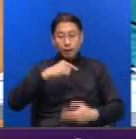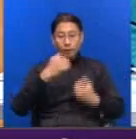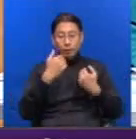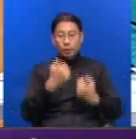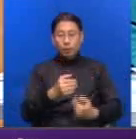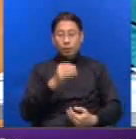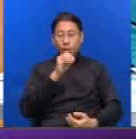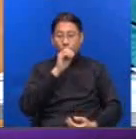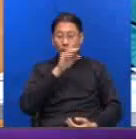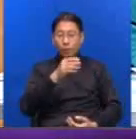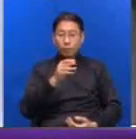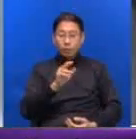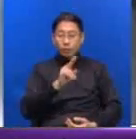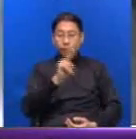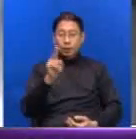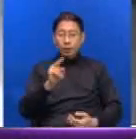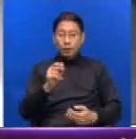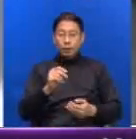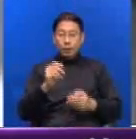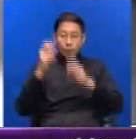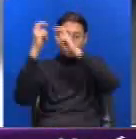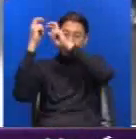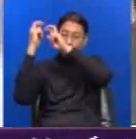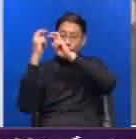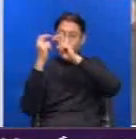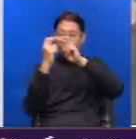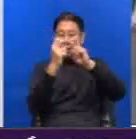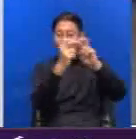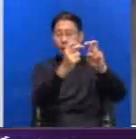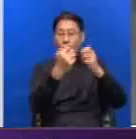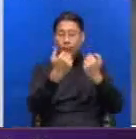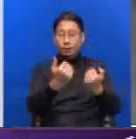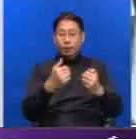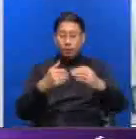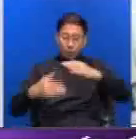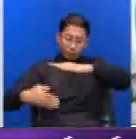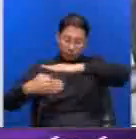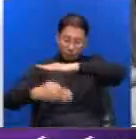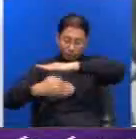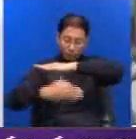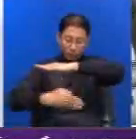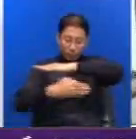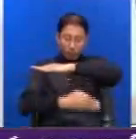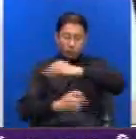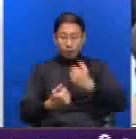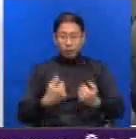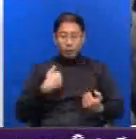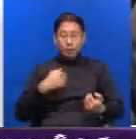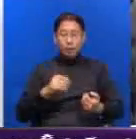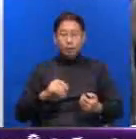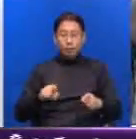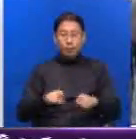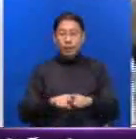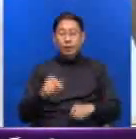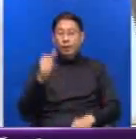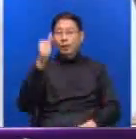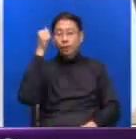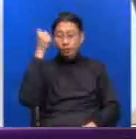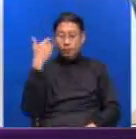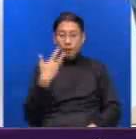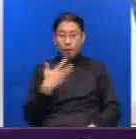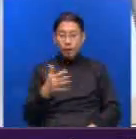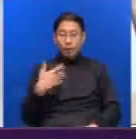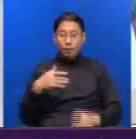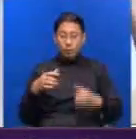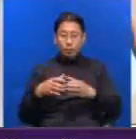เขาก็ระบุว่าการใช้รถบริการรถไฟฟ้าหรือว่า MRTซึ่งเป็นรถใต้ดินเนี่ยนะคะตอนนี้เริ่มกลับเข้าสู่ภาวะปกติแล้วหลังจาก